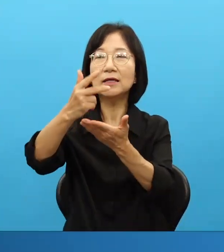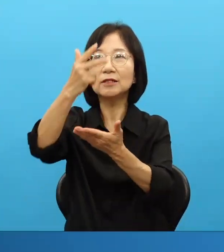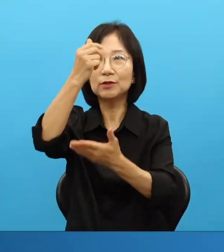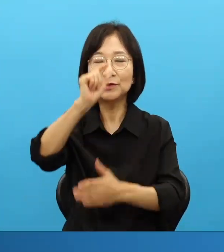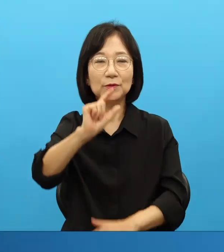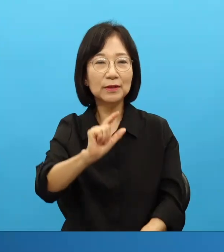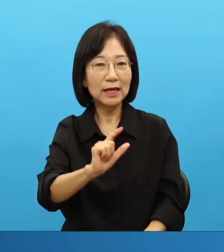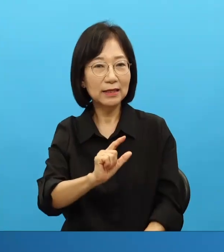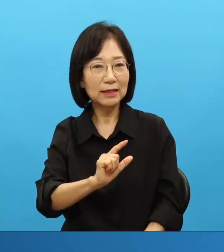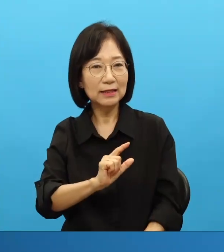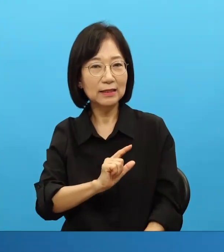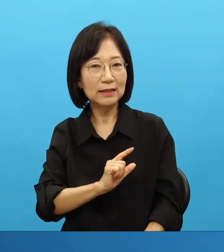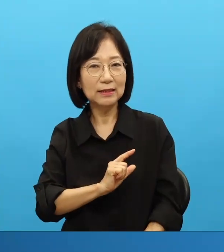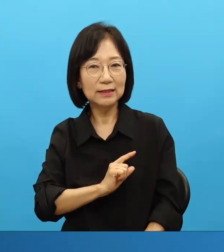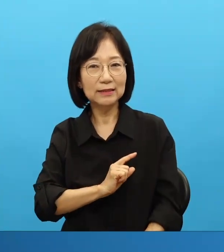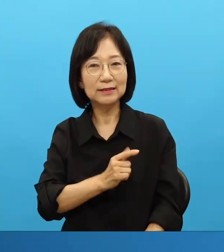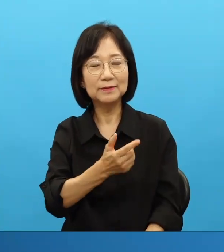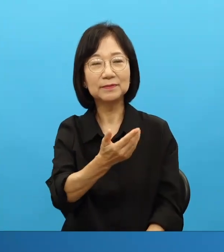거룩하신 주의